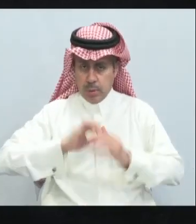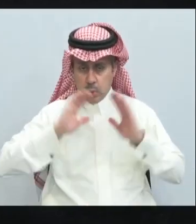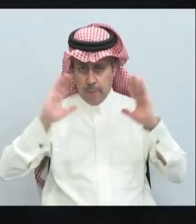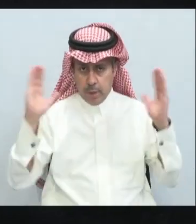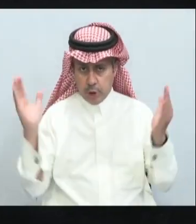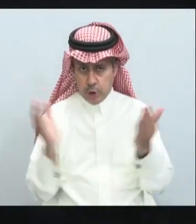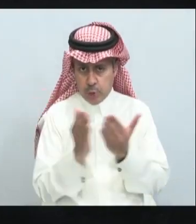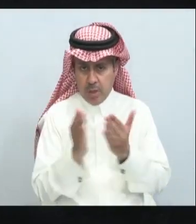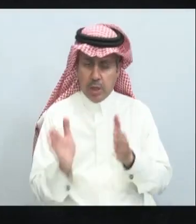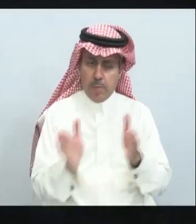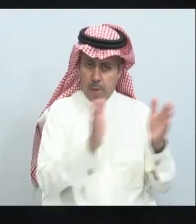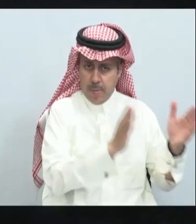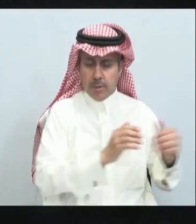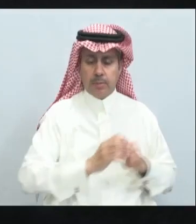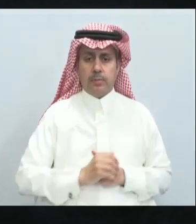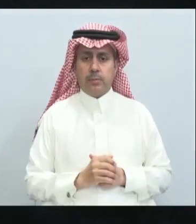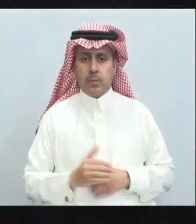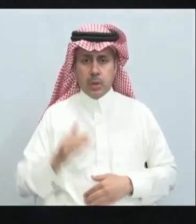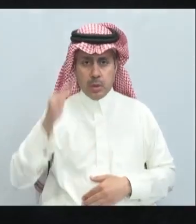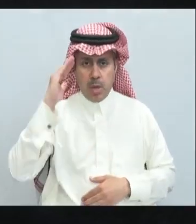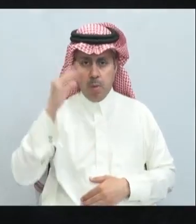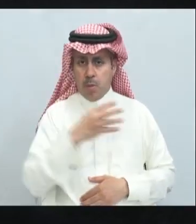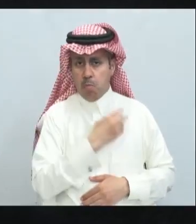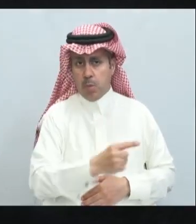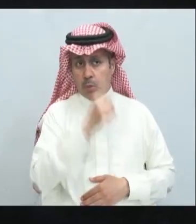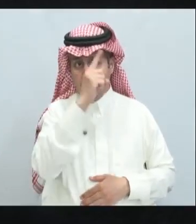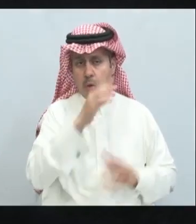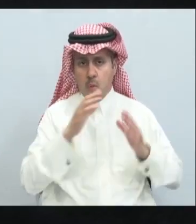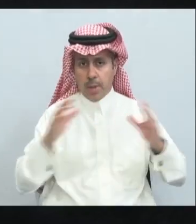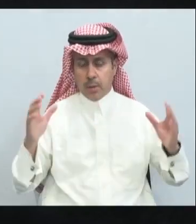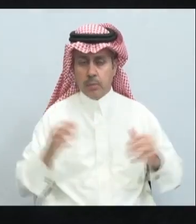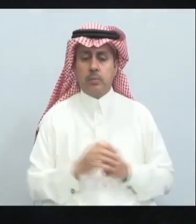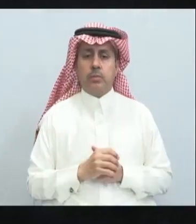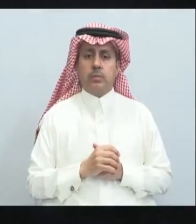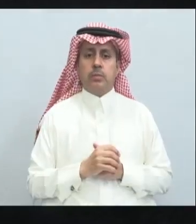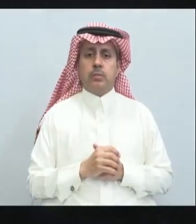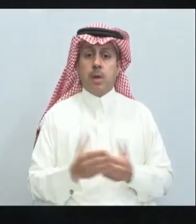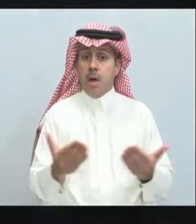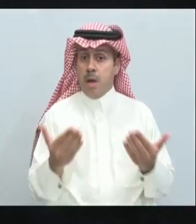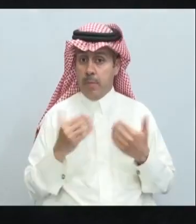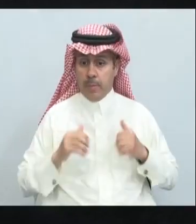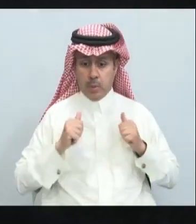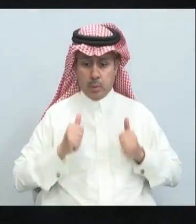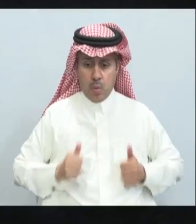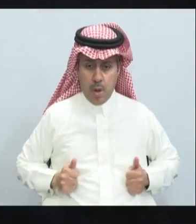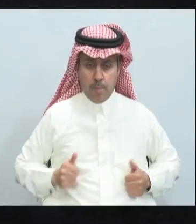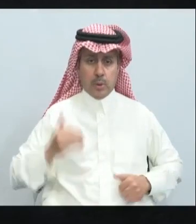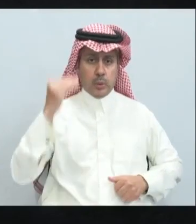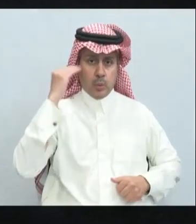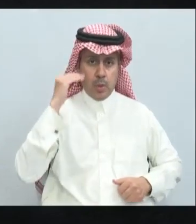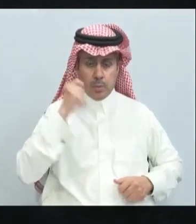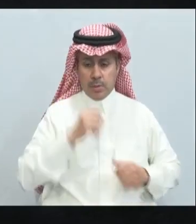اله وصحبه اجمعين وبعد السلام عليكم ورحمه الله وبركاته اهلا وسهلا ومرحبا بابنائي